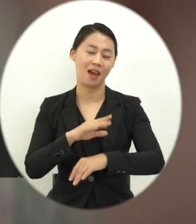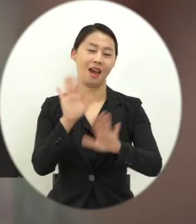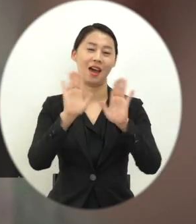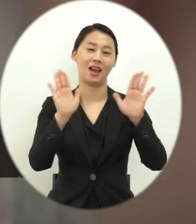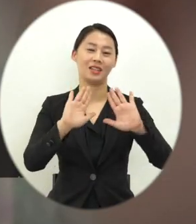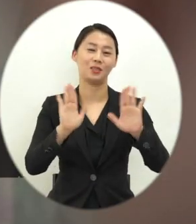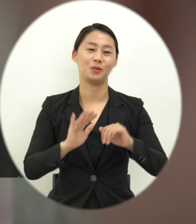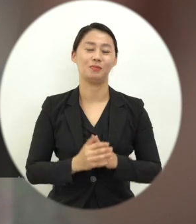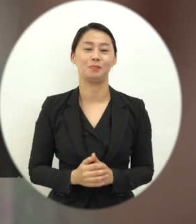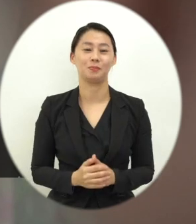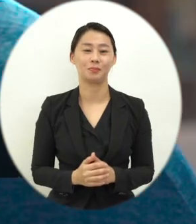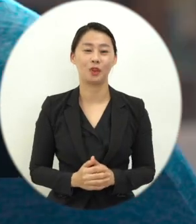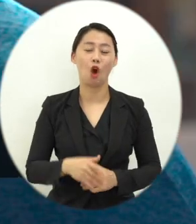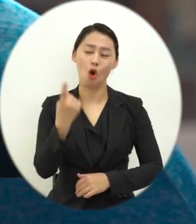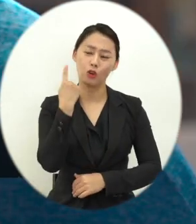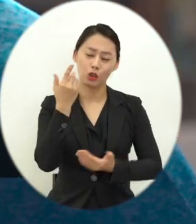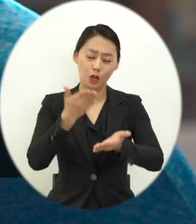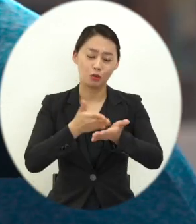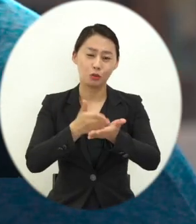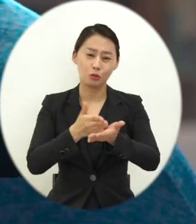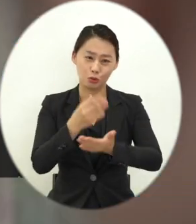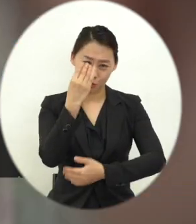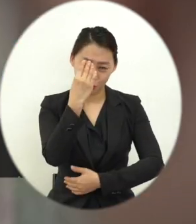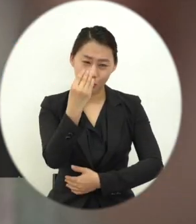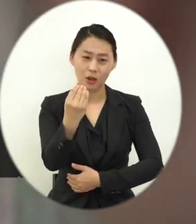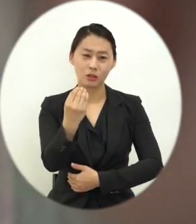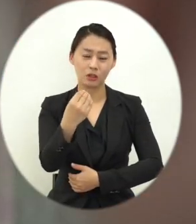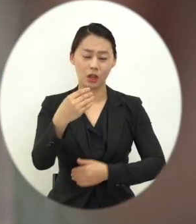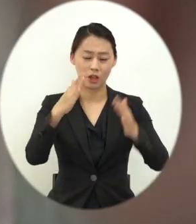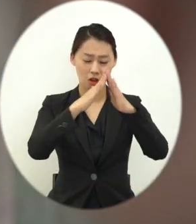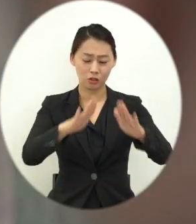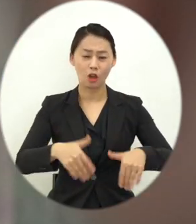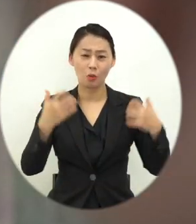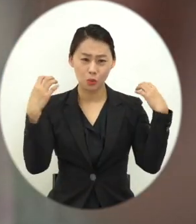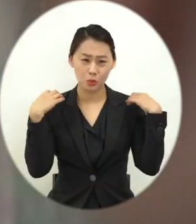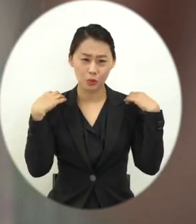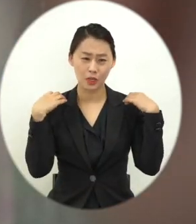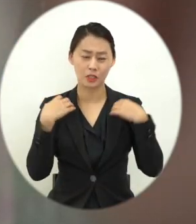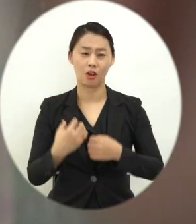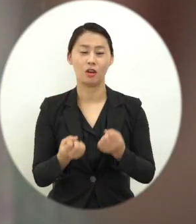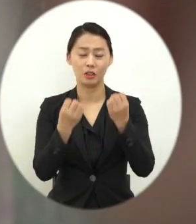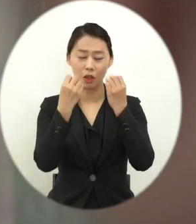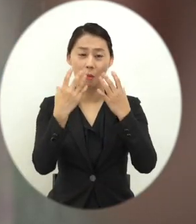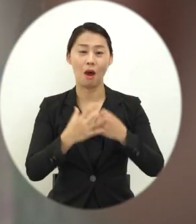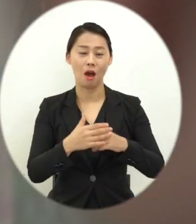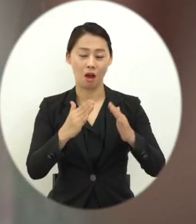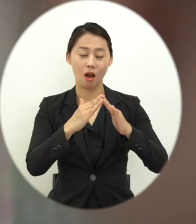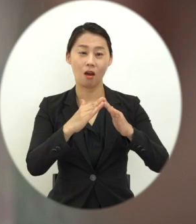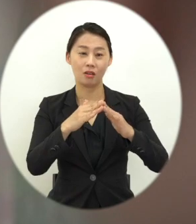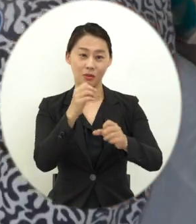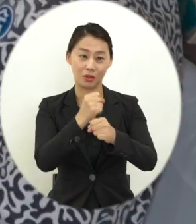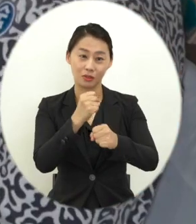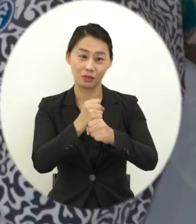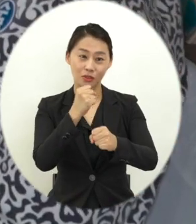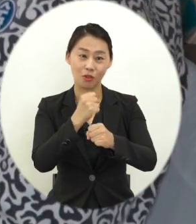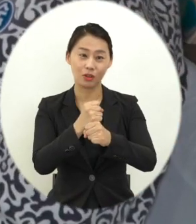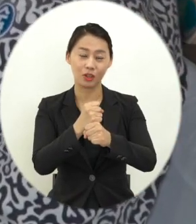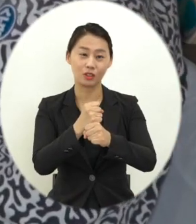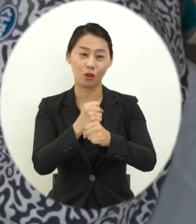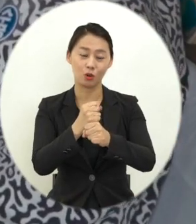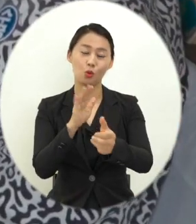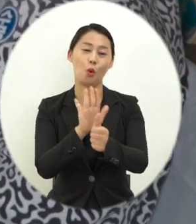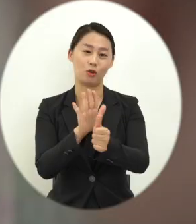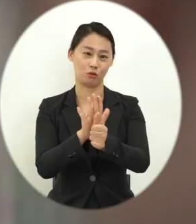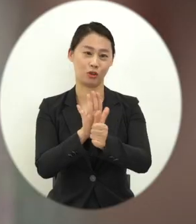생겼나요? 아유, 큰 일은 아니고요. 어제 뉴스를 봤는데 도청에서 마을 단장을 하는 으뜸마을 사업을 지원한다고